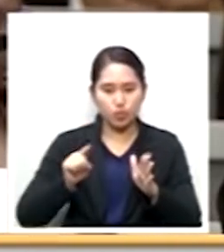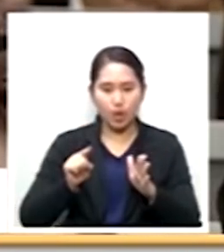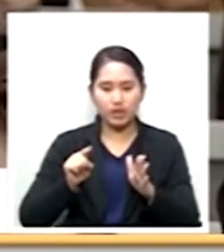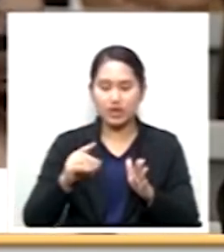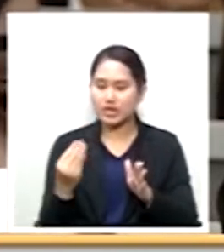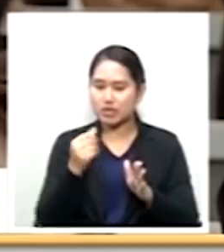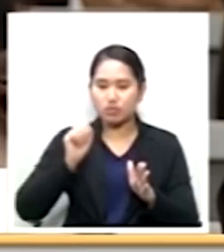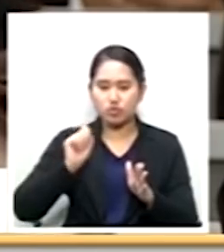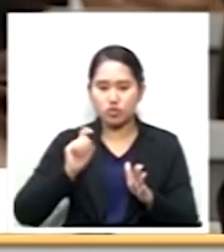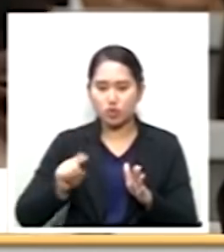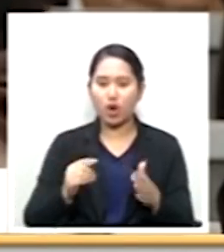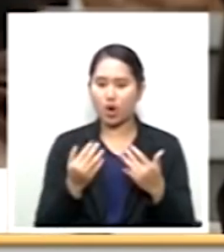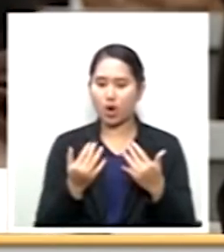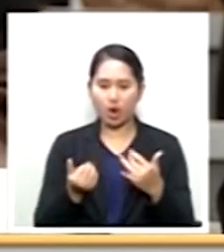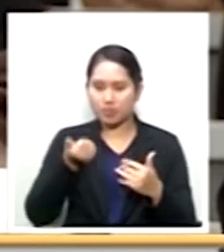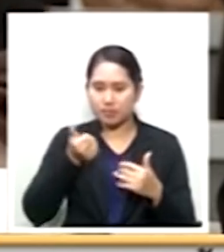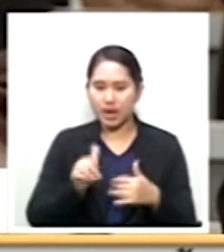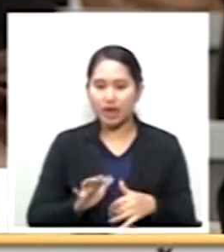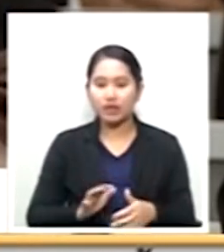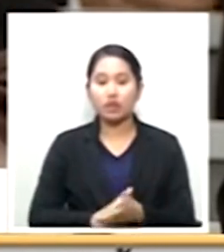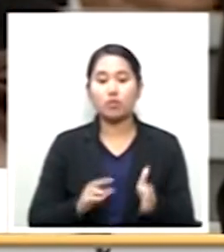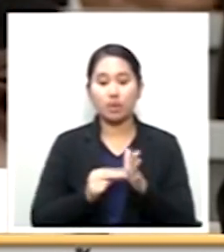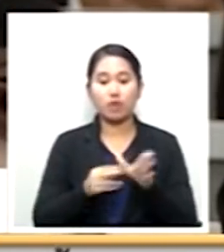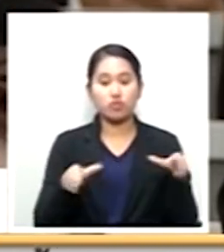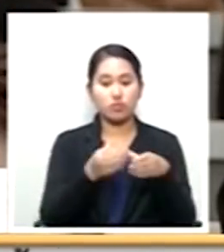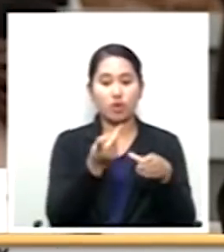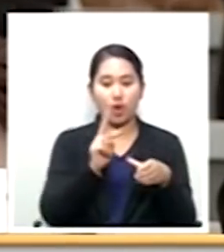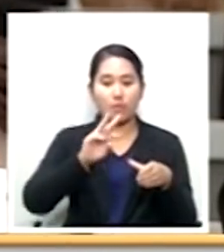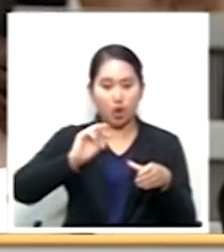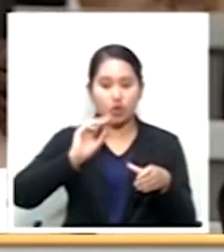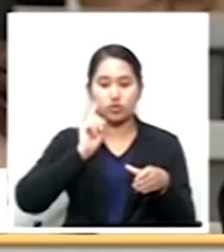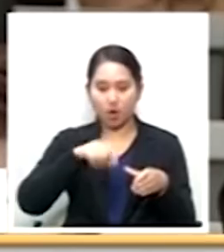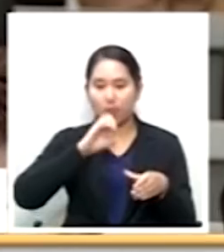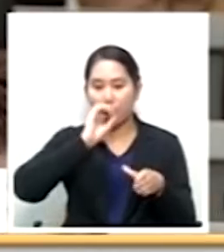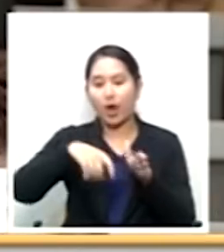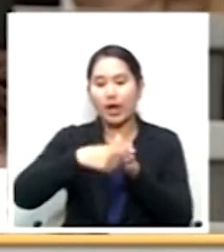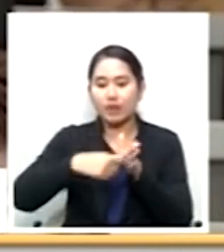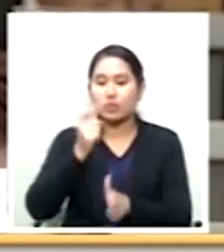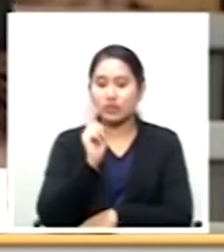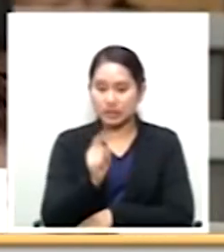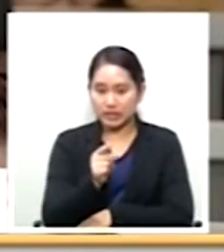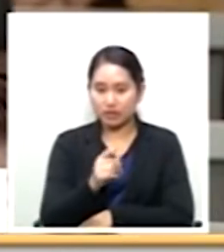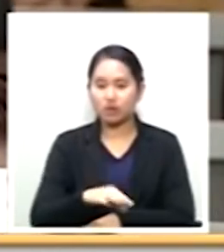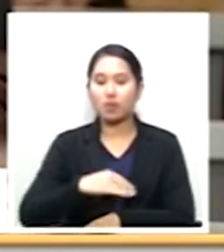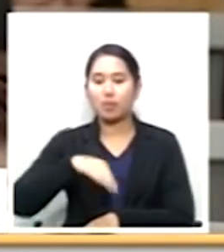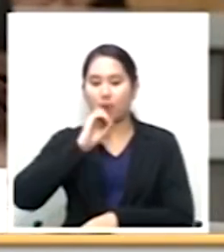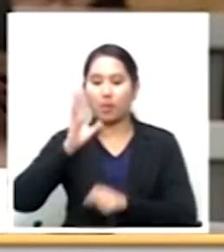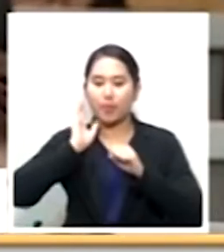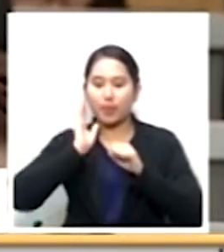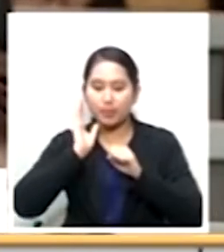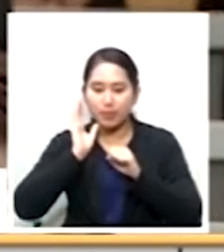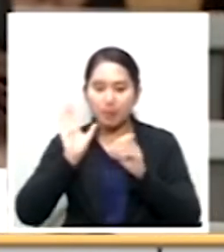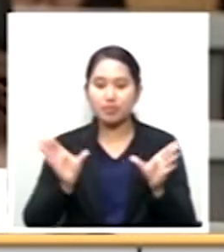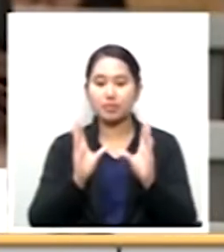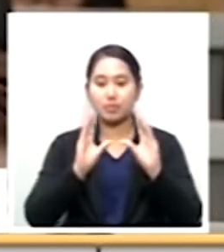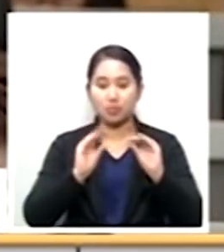เป็นรีบด่วนอันไม่อาจหลีกเลี่ยงได้นั้นคณะรัฐมนตรีจำเป็นต้องแสดงข้อเท็จจริงให้สภาแห่งนี้ทราบว่าณ